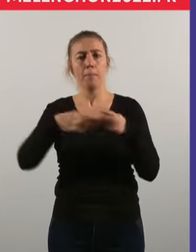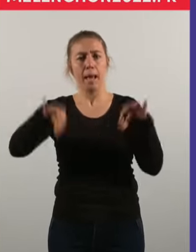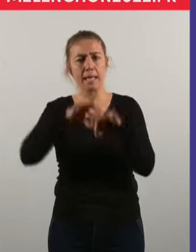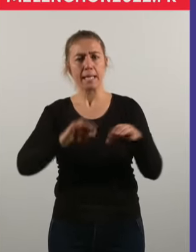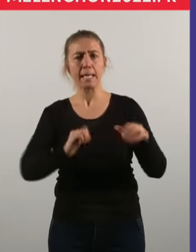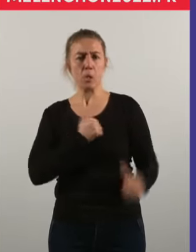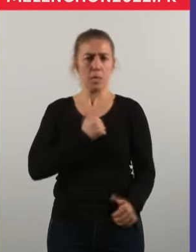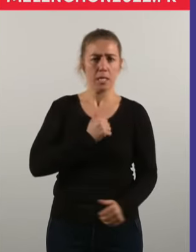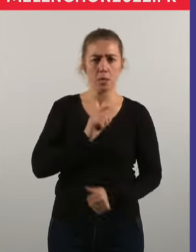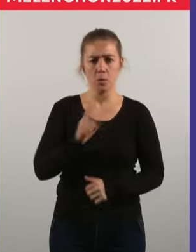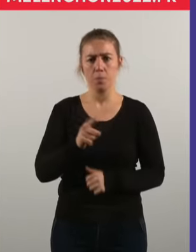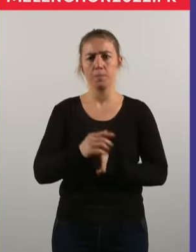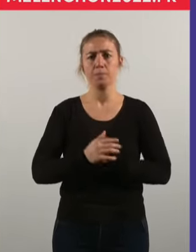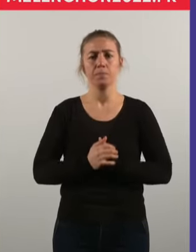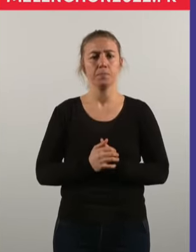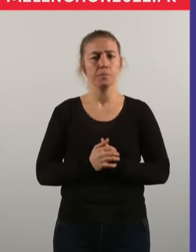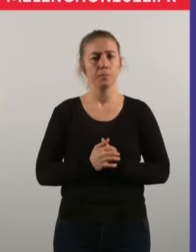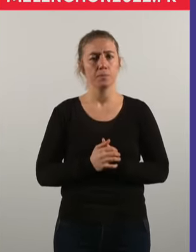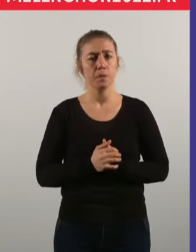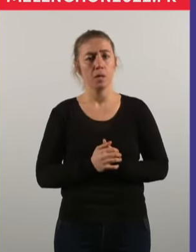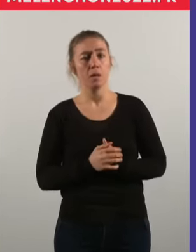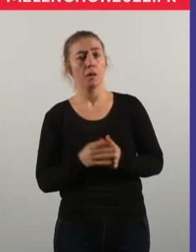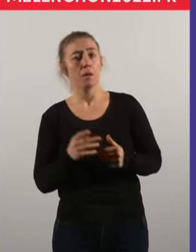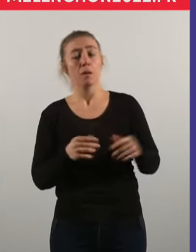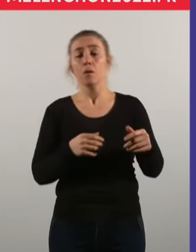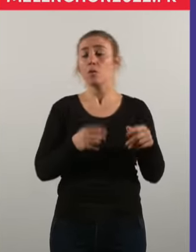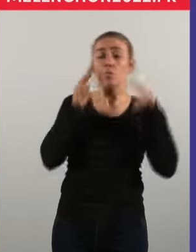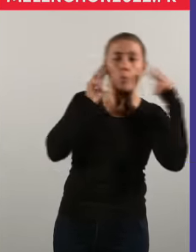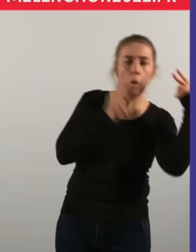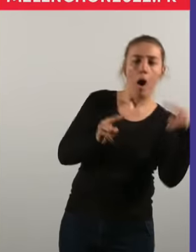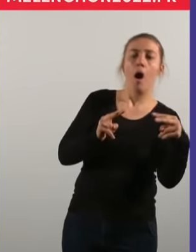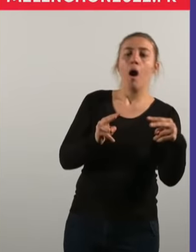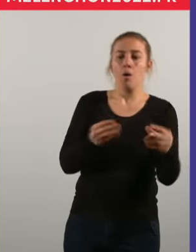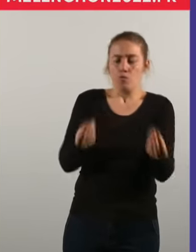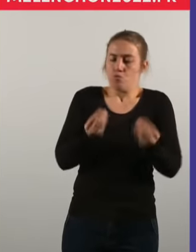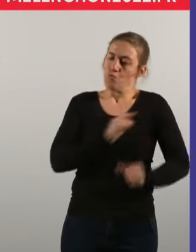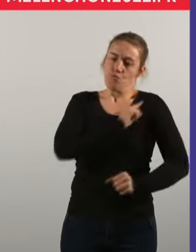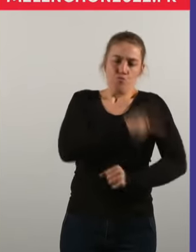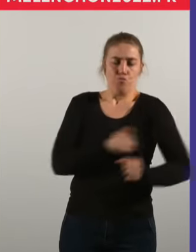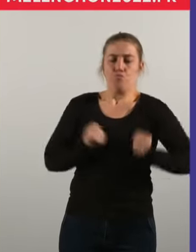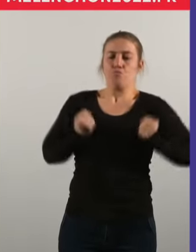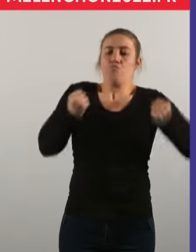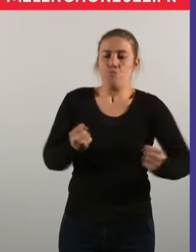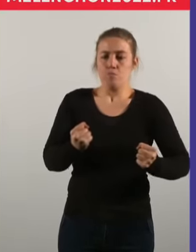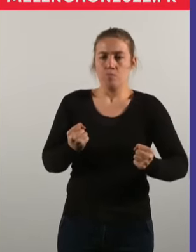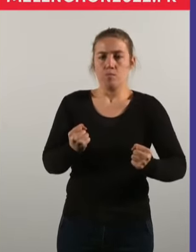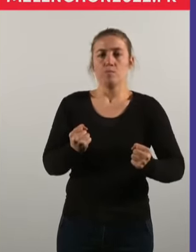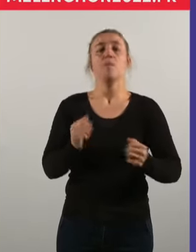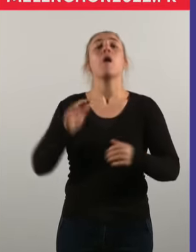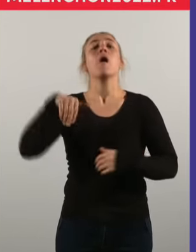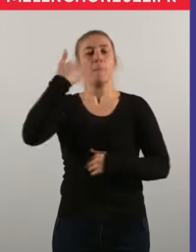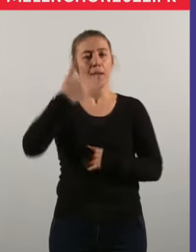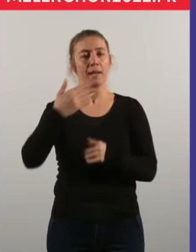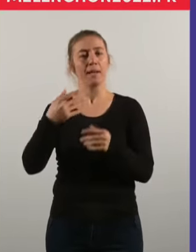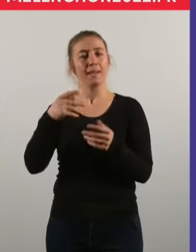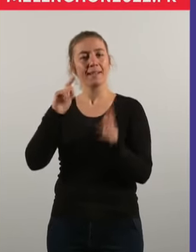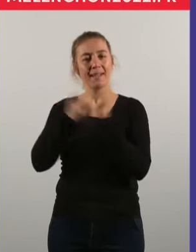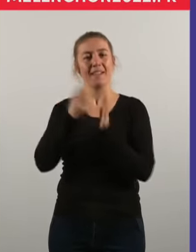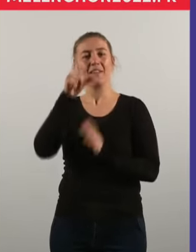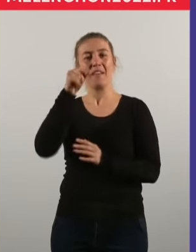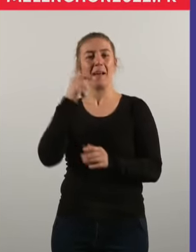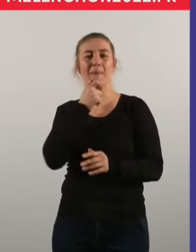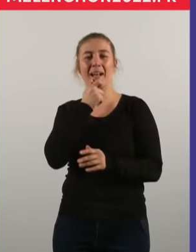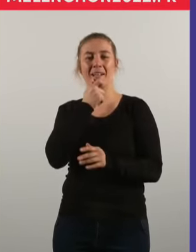eux. Et ça donne du courage à des tas de gens de vous voir. Donc, quand ils vont vous voir déferler le 20